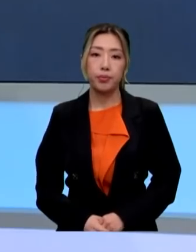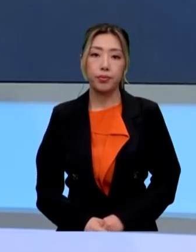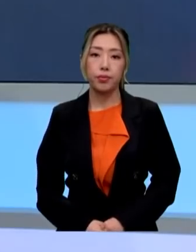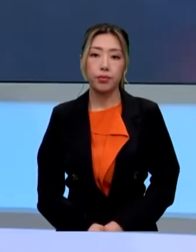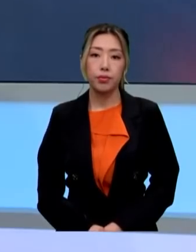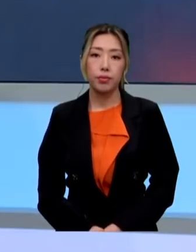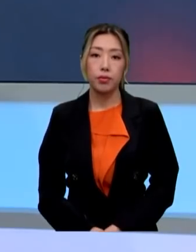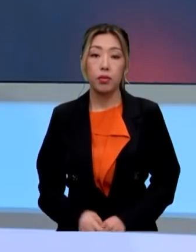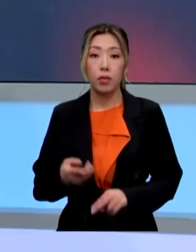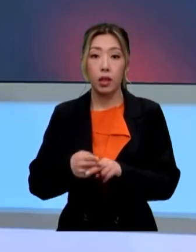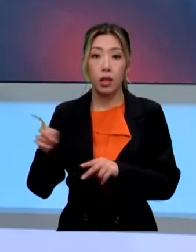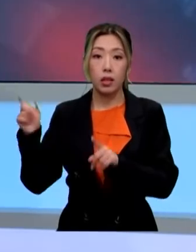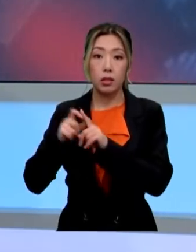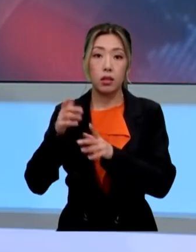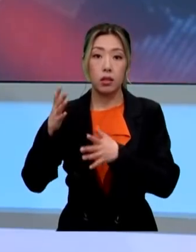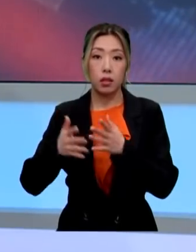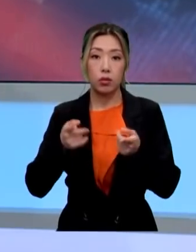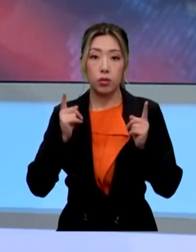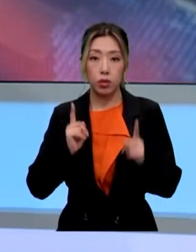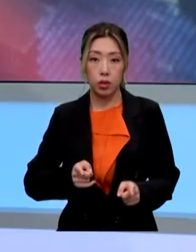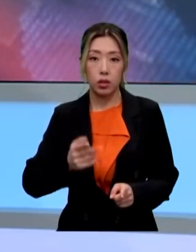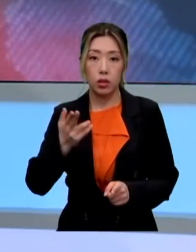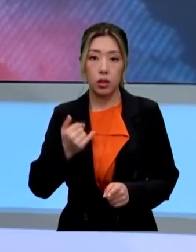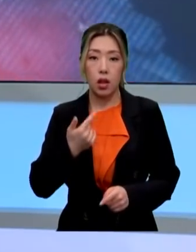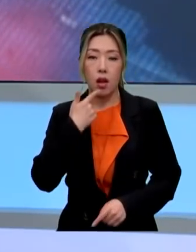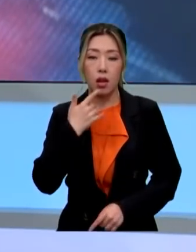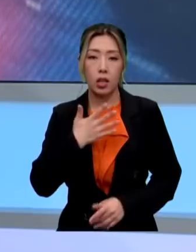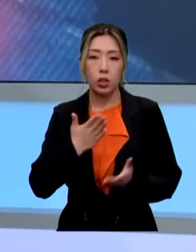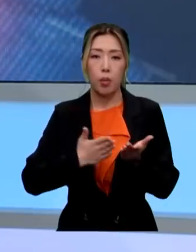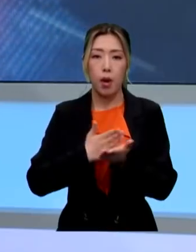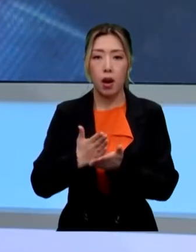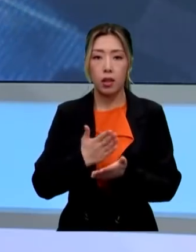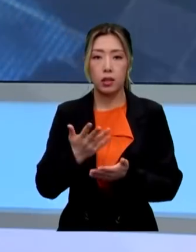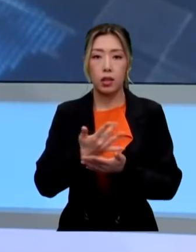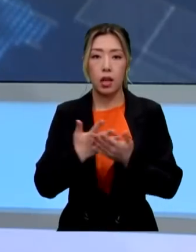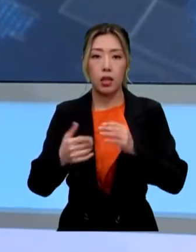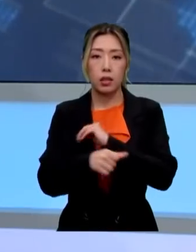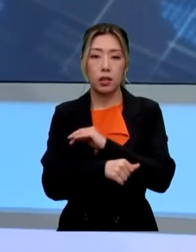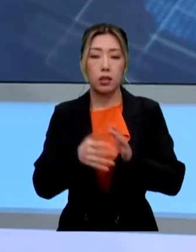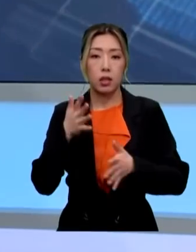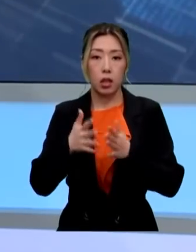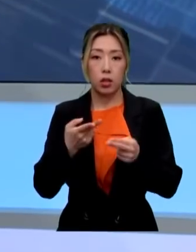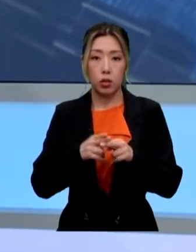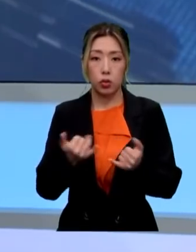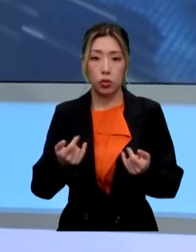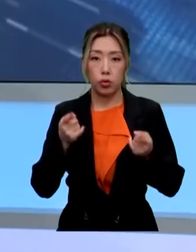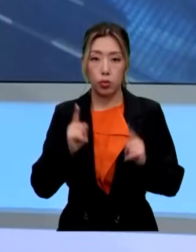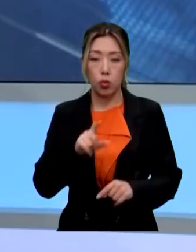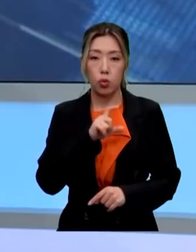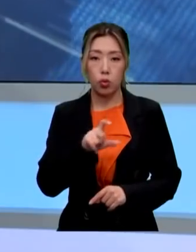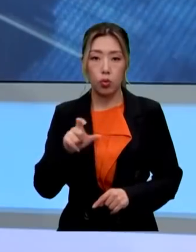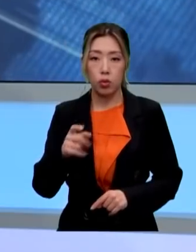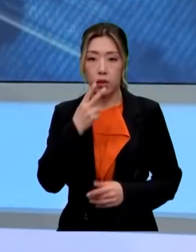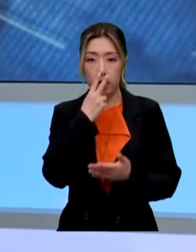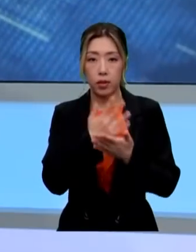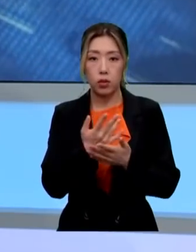Но я думаю, эти слова сильно обесценивают громкие и долгие речи политиков в разных странах. Сегодня человечество достигло того уровня своего развития, когда